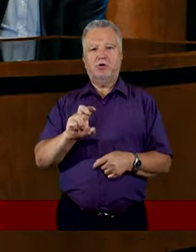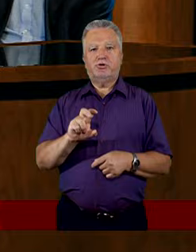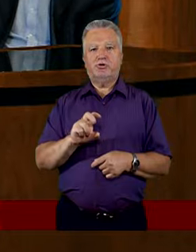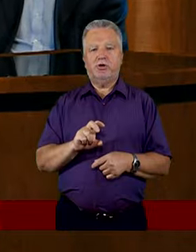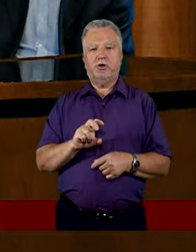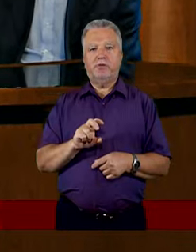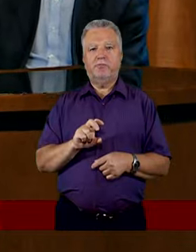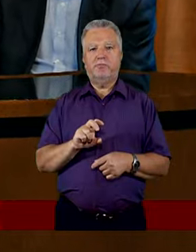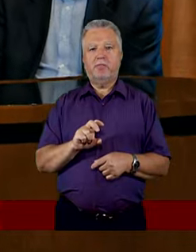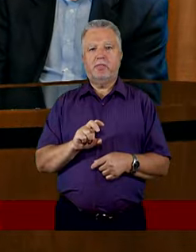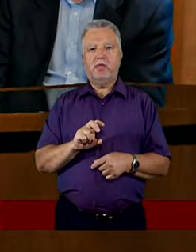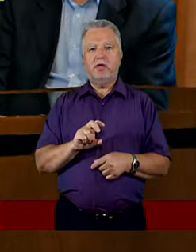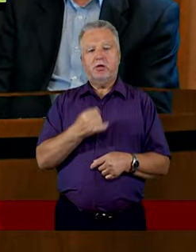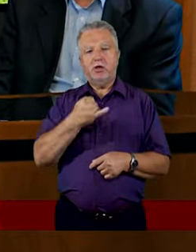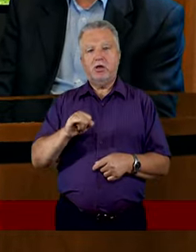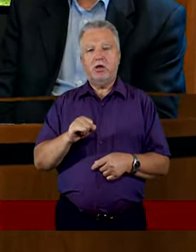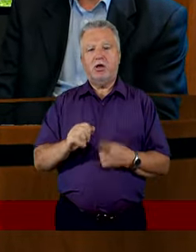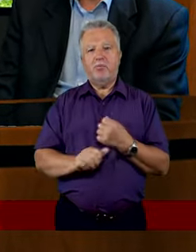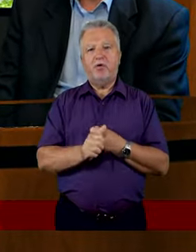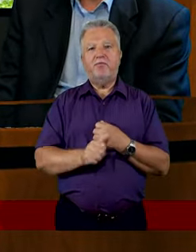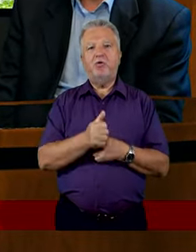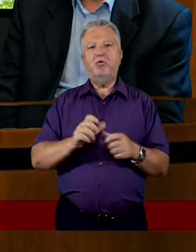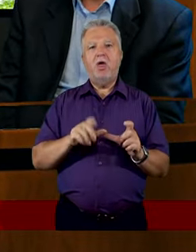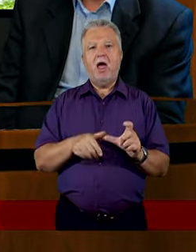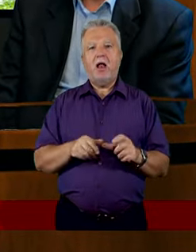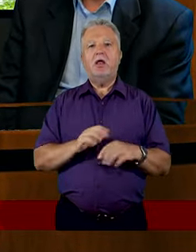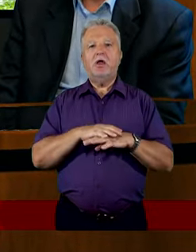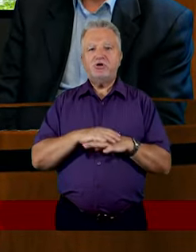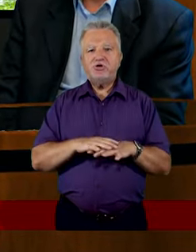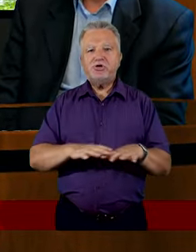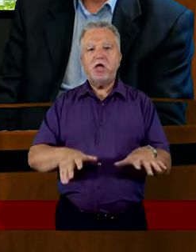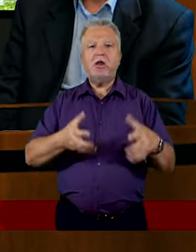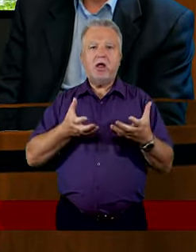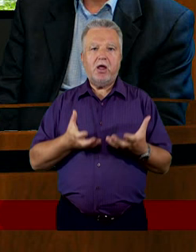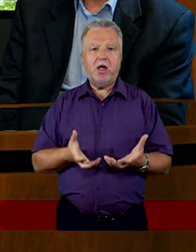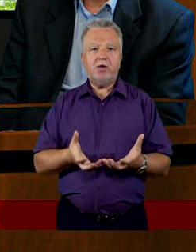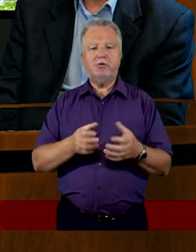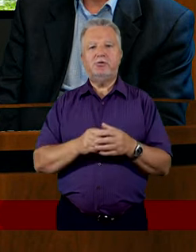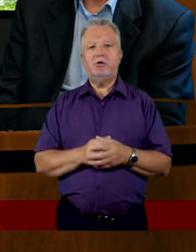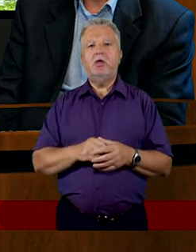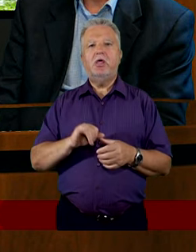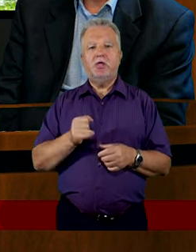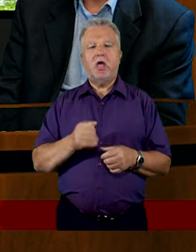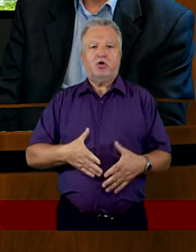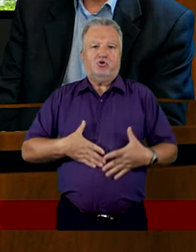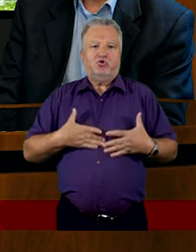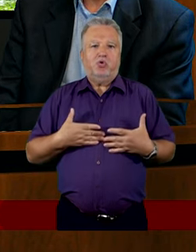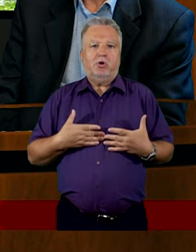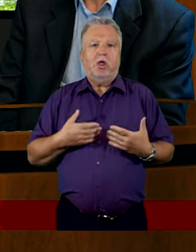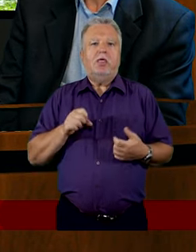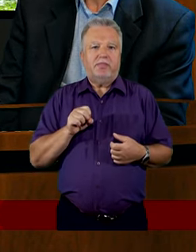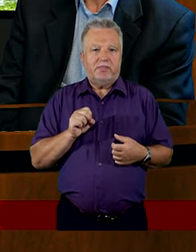czy po prostu wypływało to z ich szczerych intencji i z tego, jak czuli,